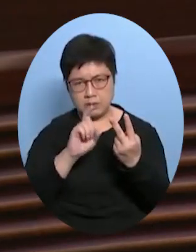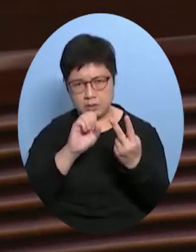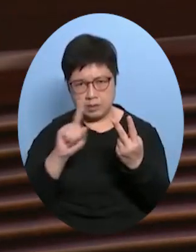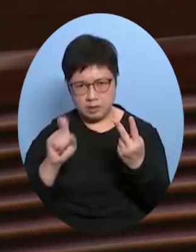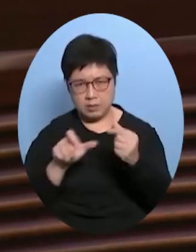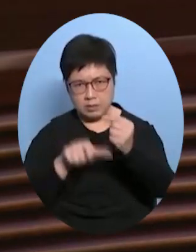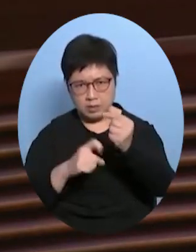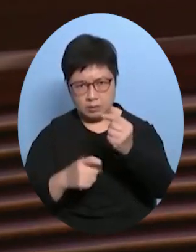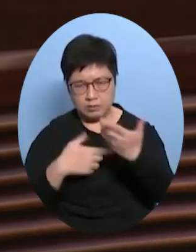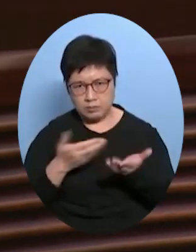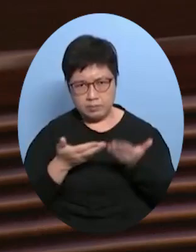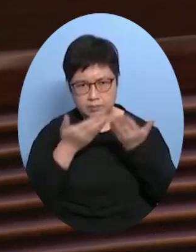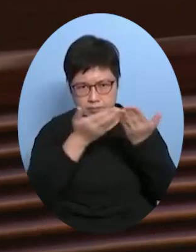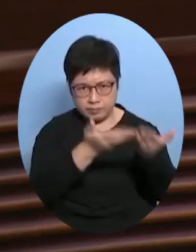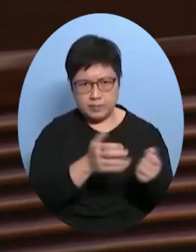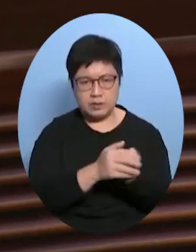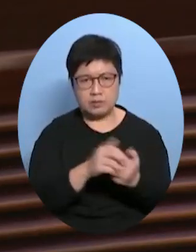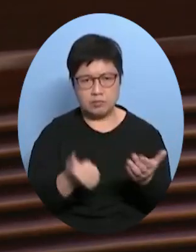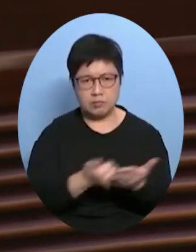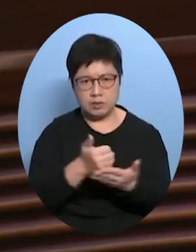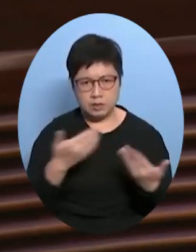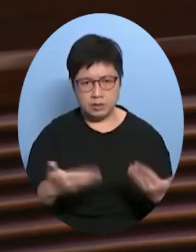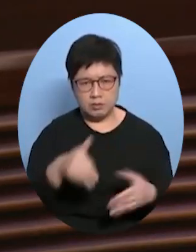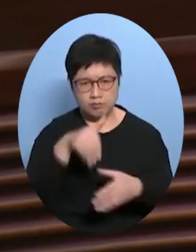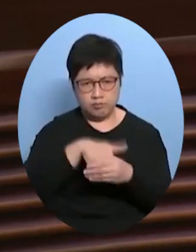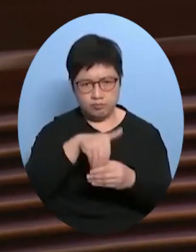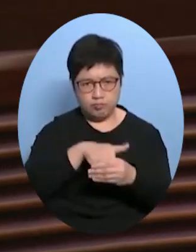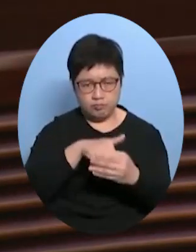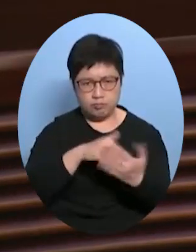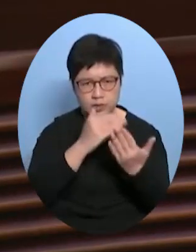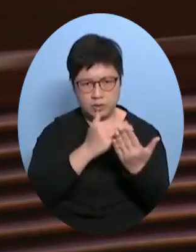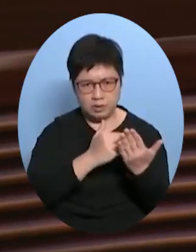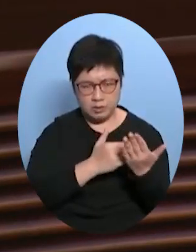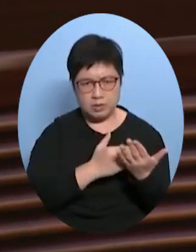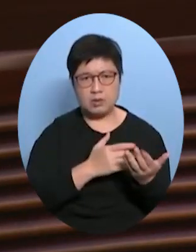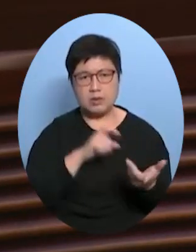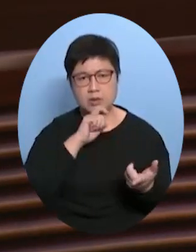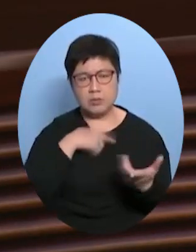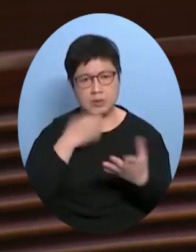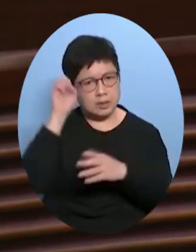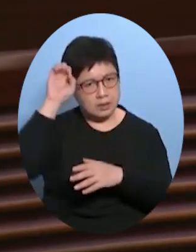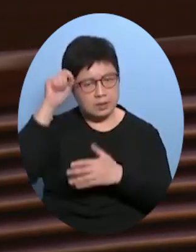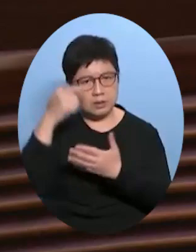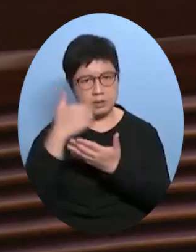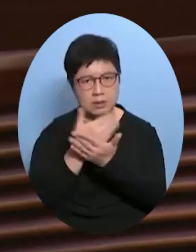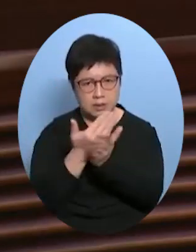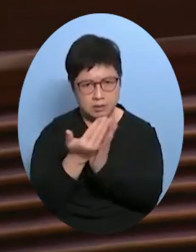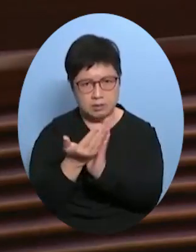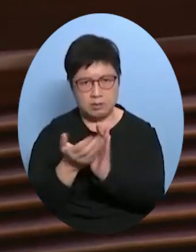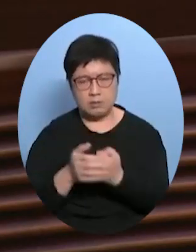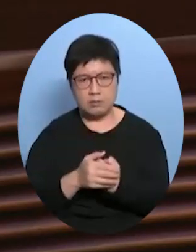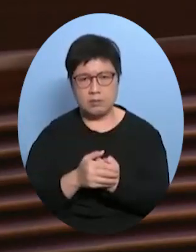面，亦都就完善現時選舉制度和安排提出了多項的建議。而與此同